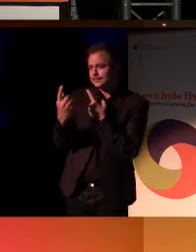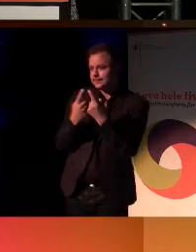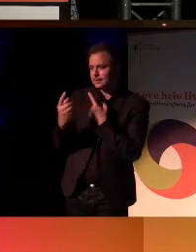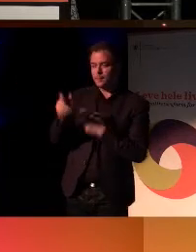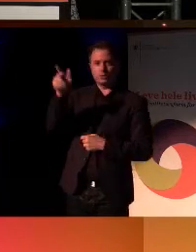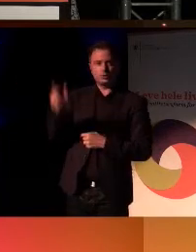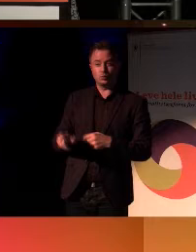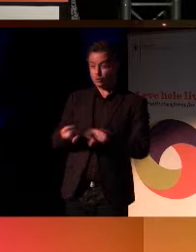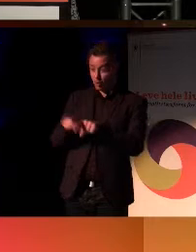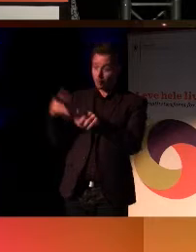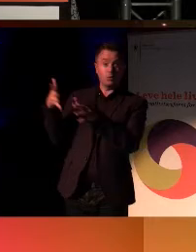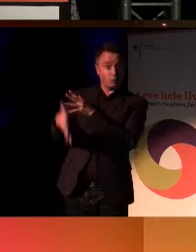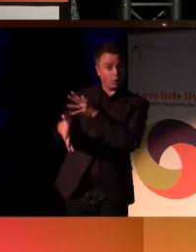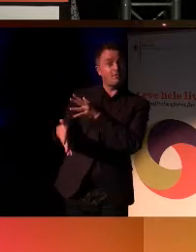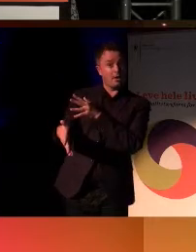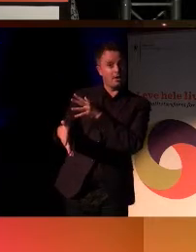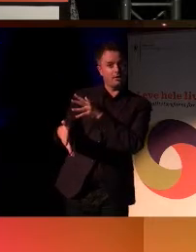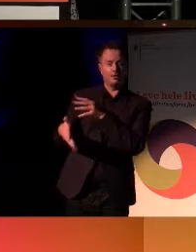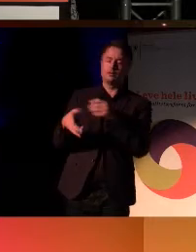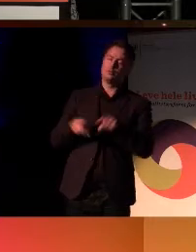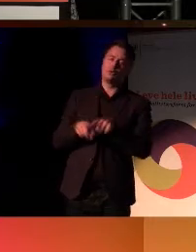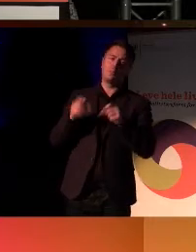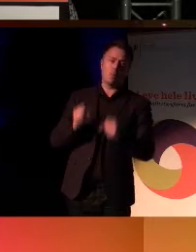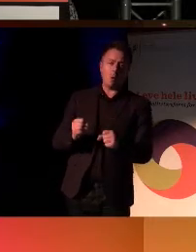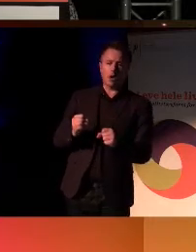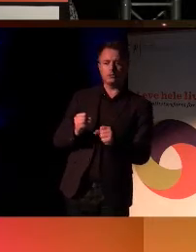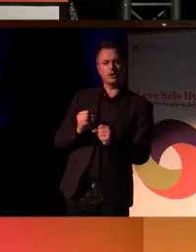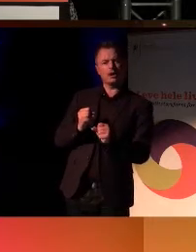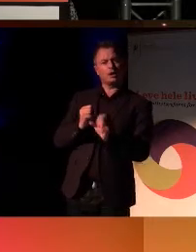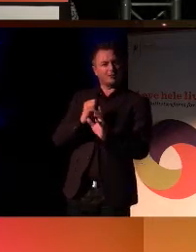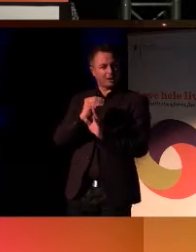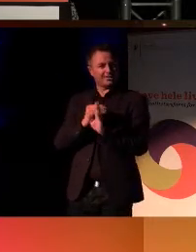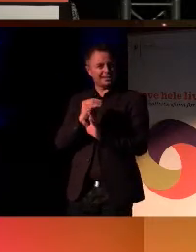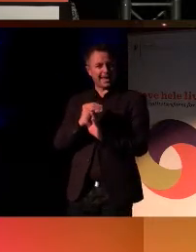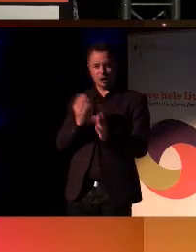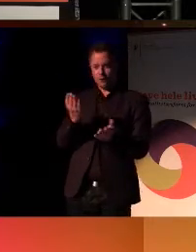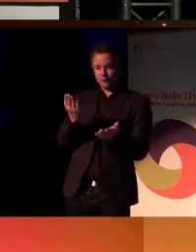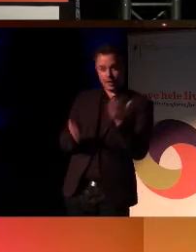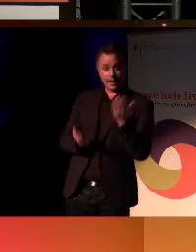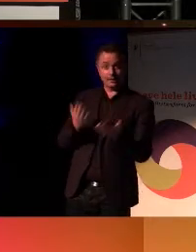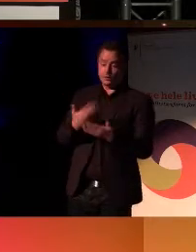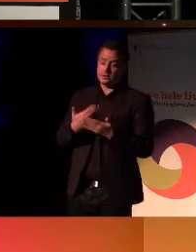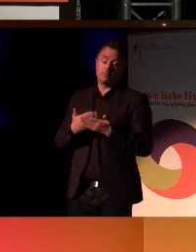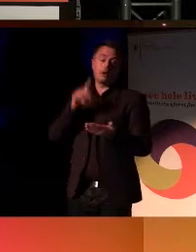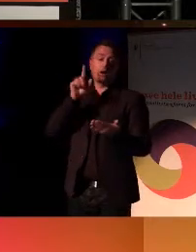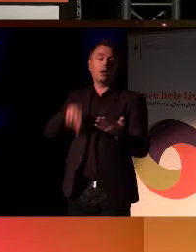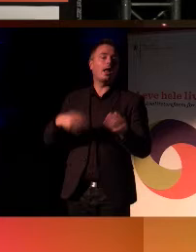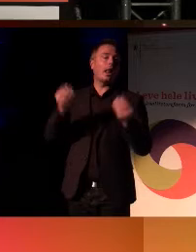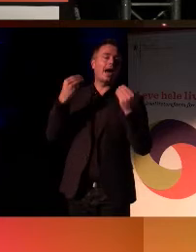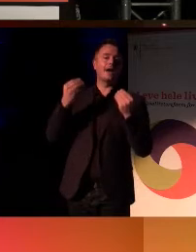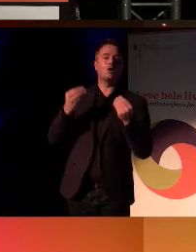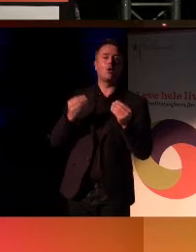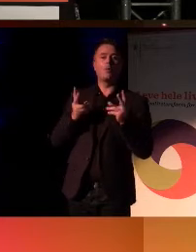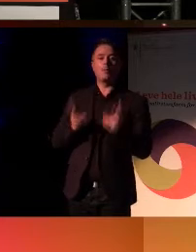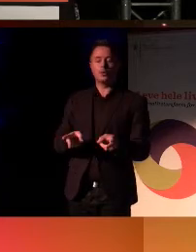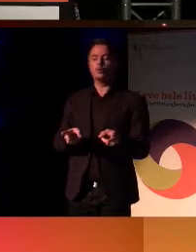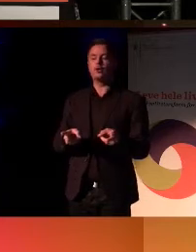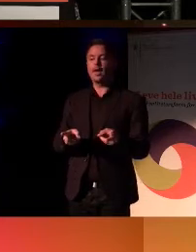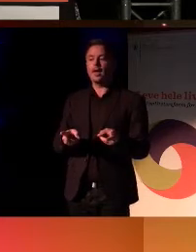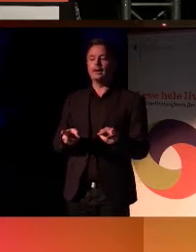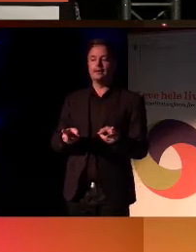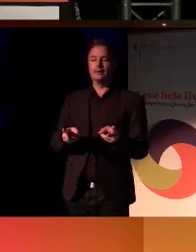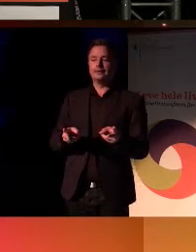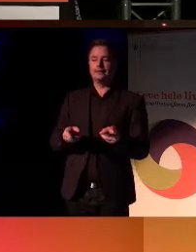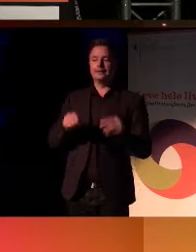utøver det. Og det må vi gjøre en kvalifisert vurdering av. Så for eksempel å lære seg å bruke den didaktiske